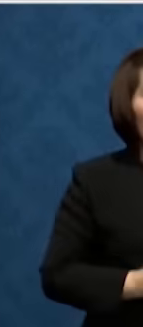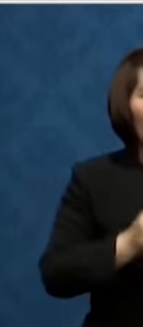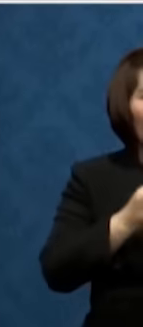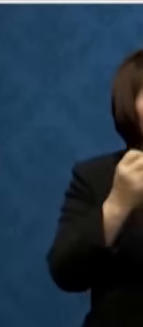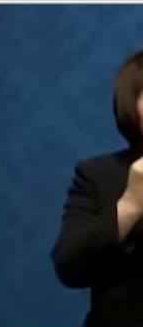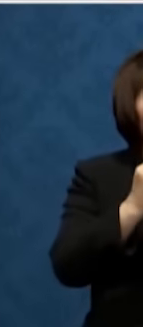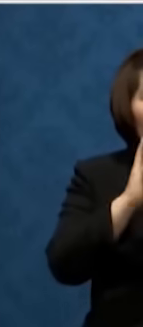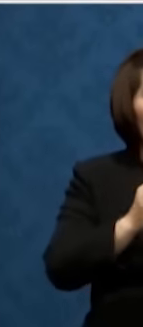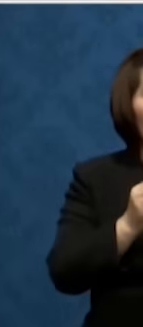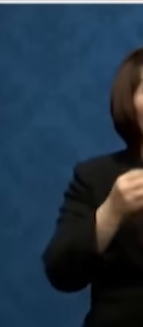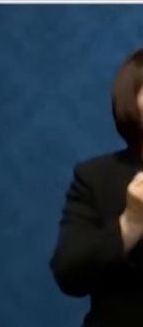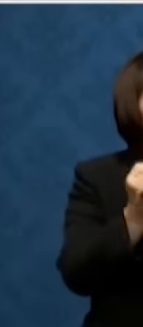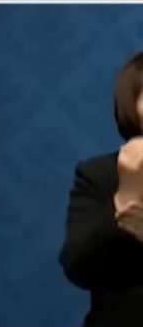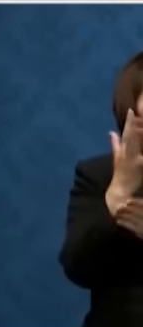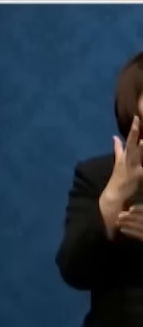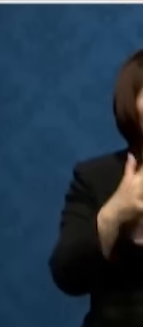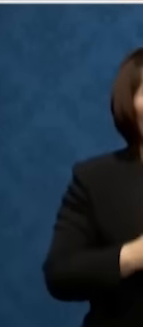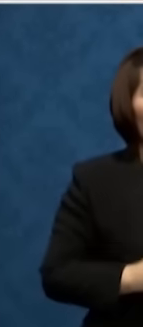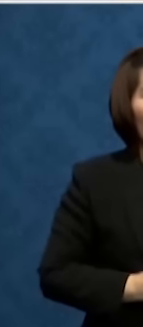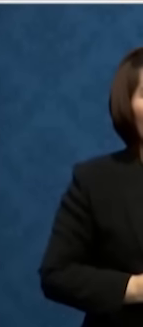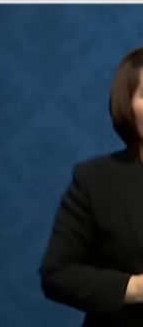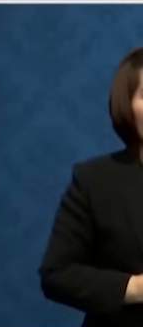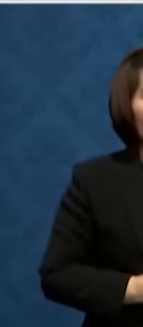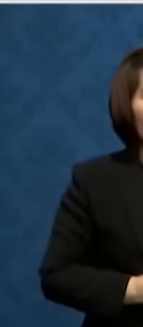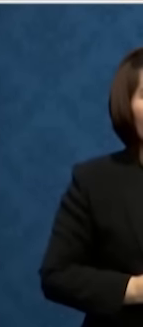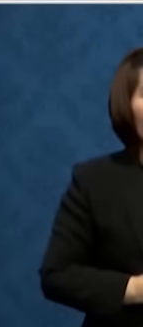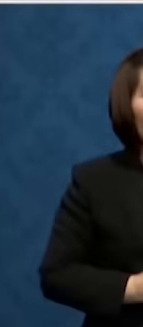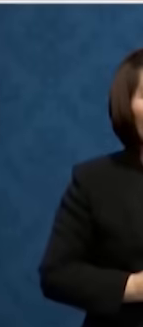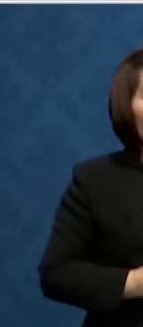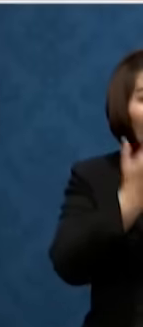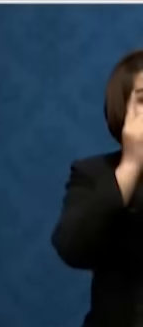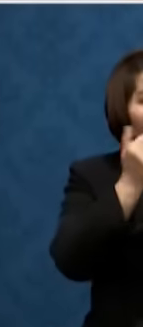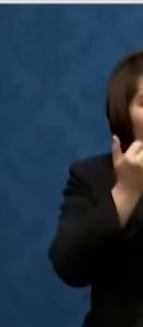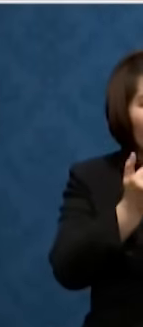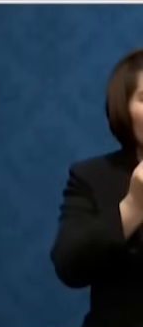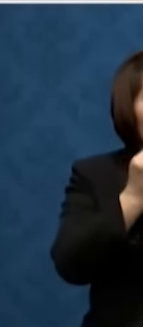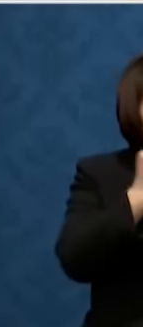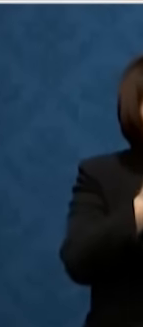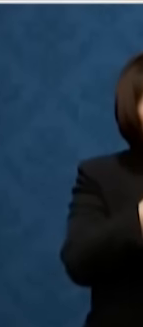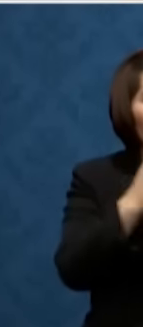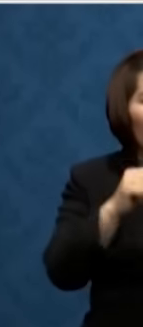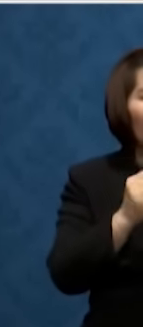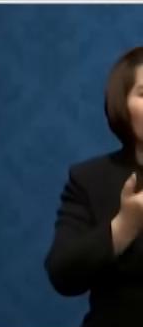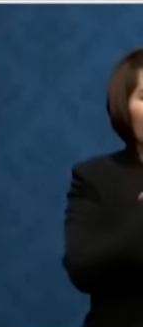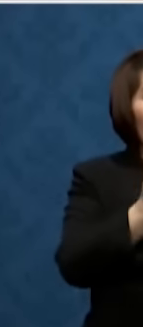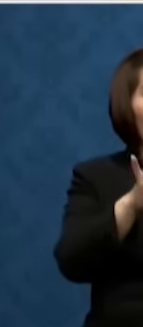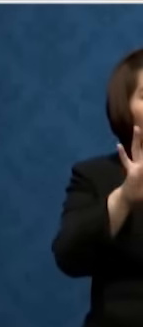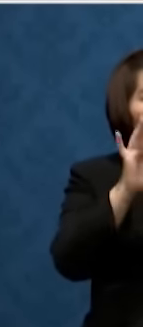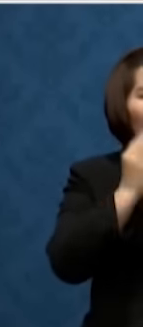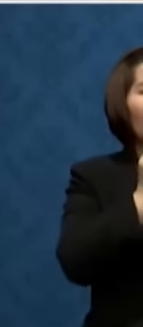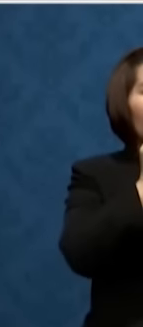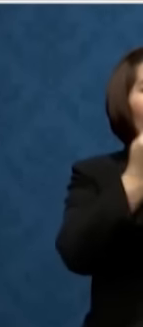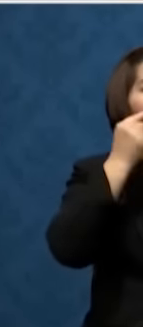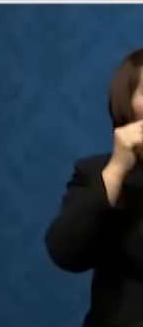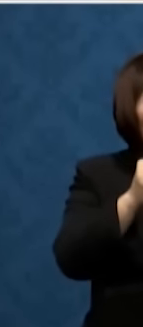ที่ไม่ถูกต้องครับและเรากำลังดำเนินการในเรื่องของการเลือกบุคคลที่มีความเหมาะสมซึ่งอยู่ตามบัญชี